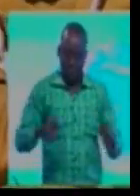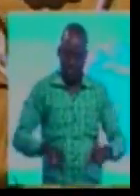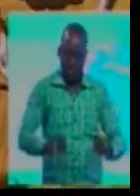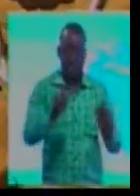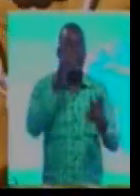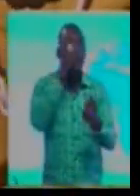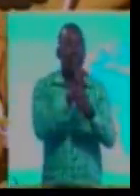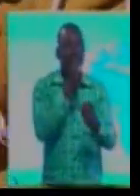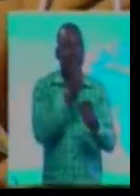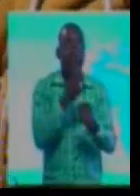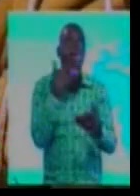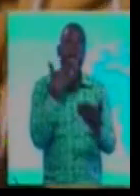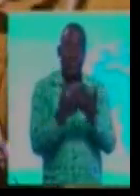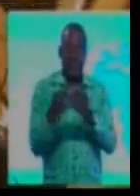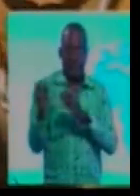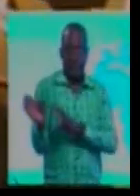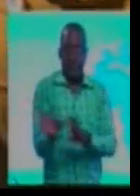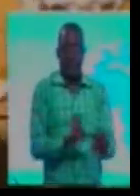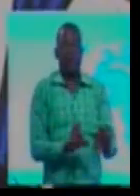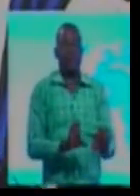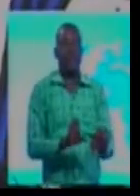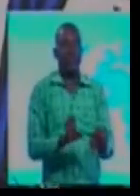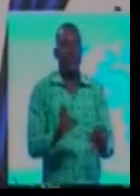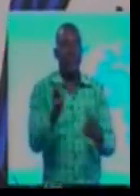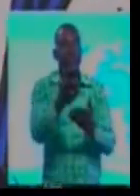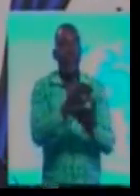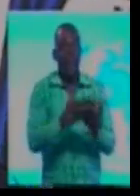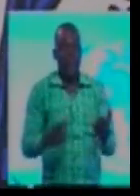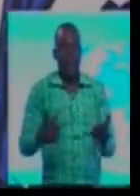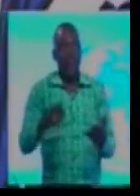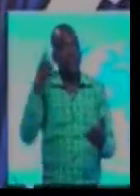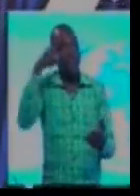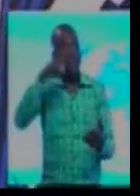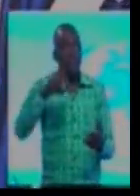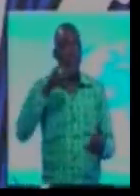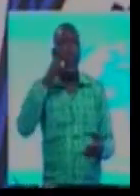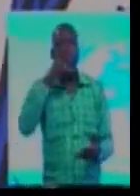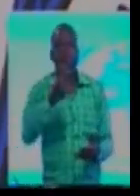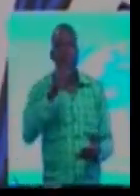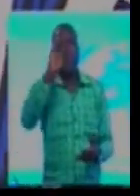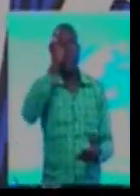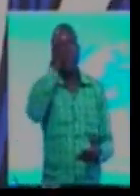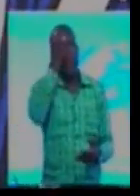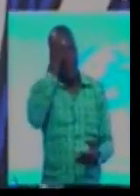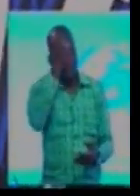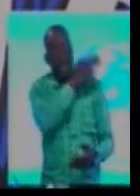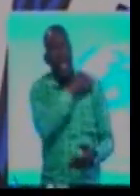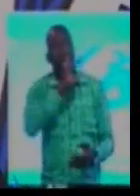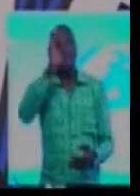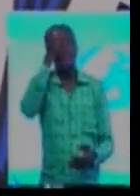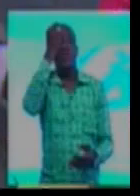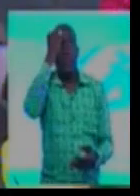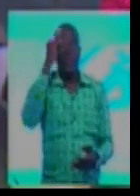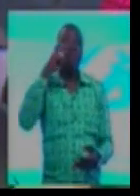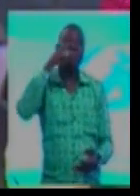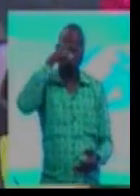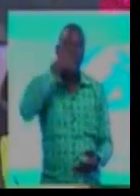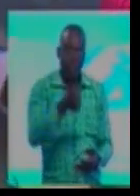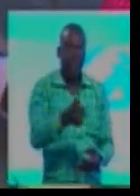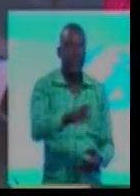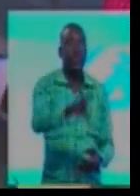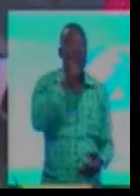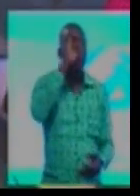dans le travail bien fait. Certains sont chevaliers, mon souhait c'est de les avoir demain officiers. Que ceux qui sont officiers, que demain je puisse les